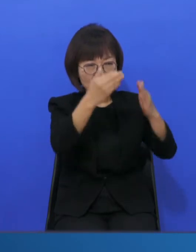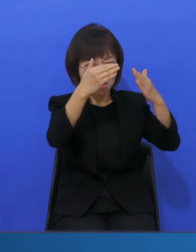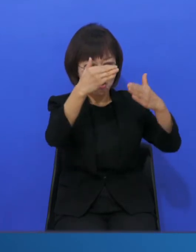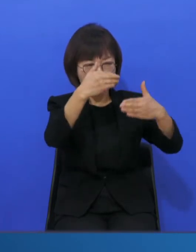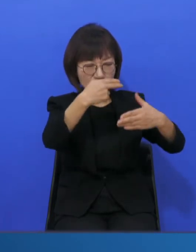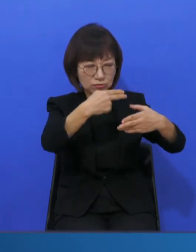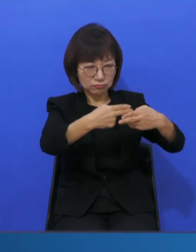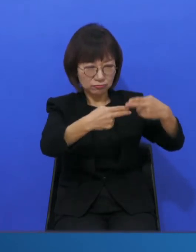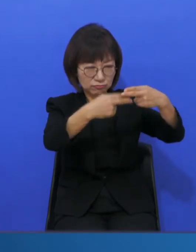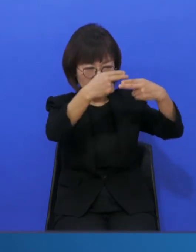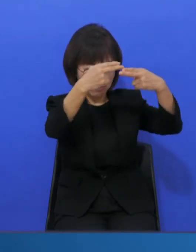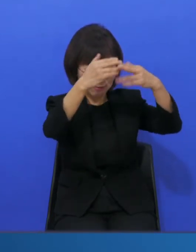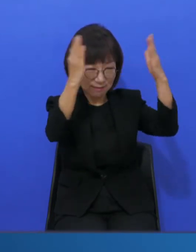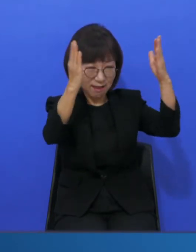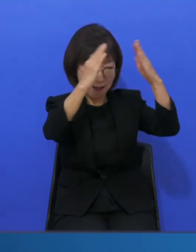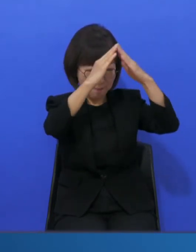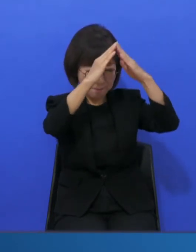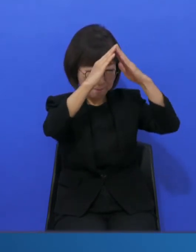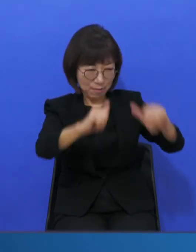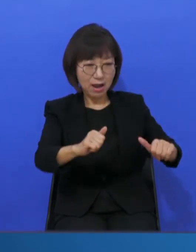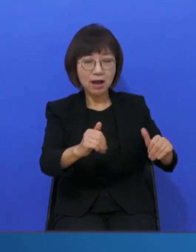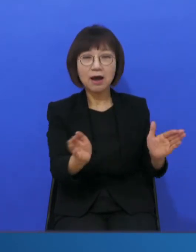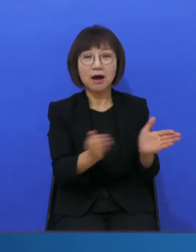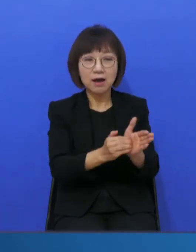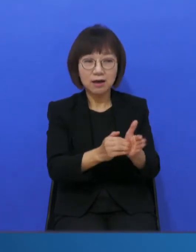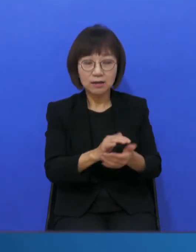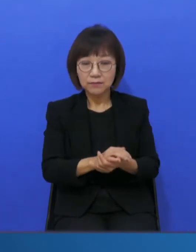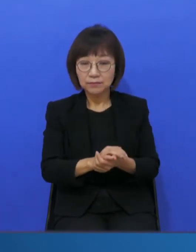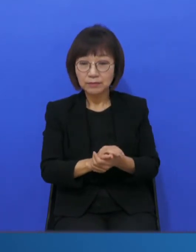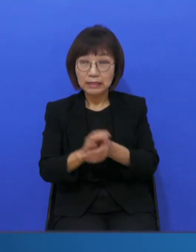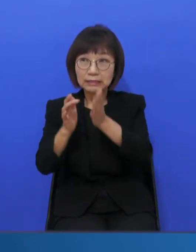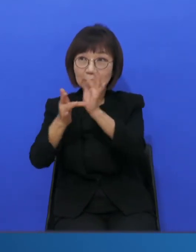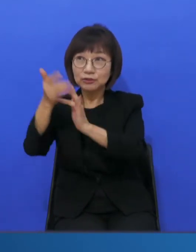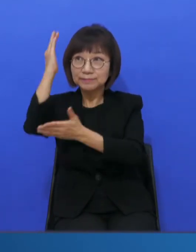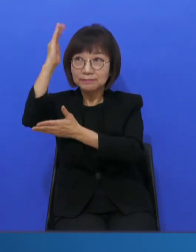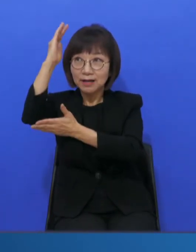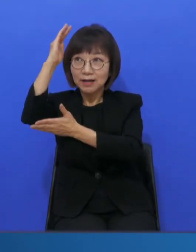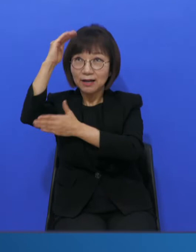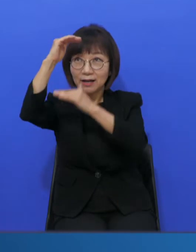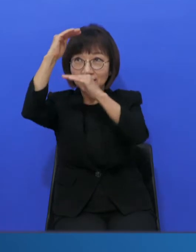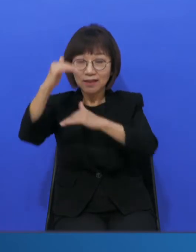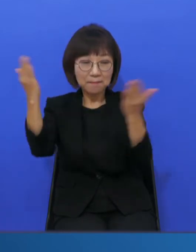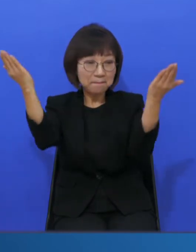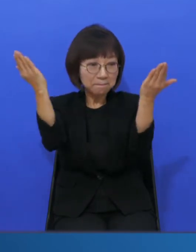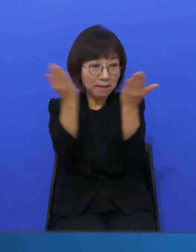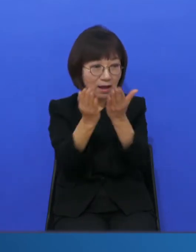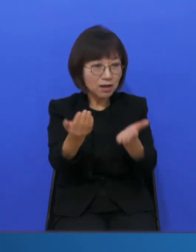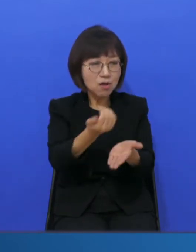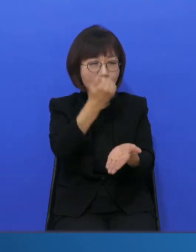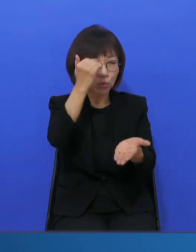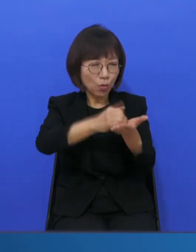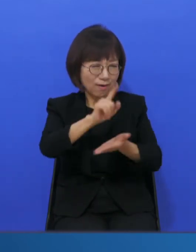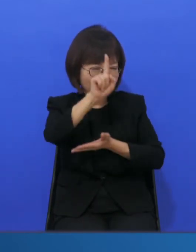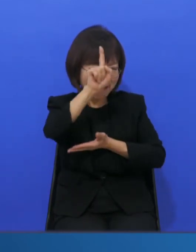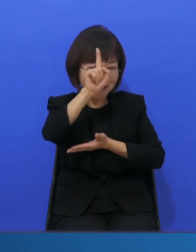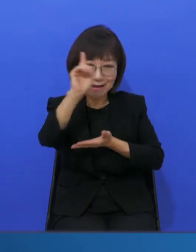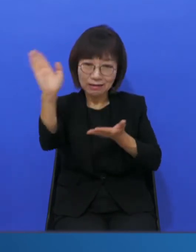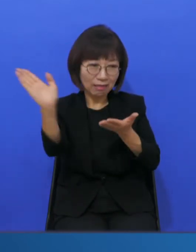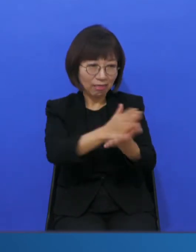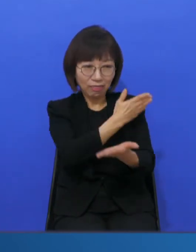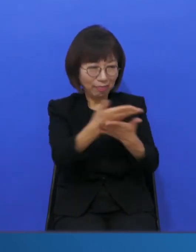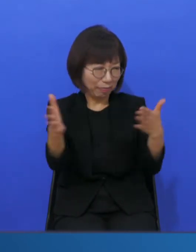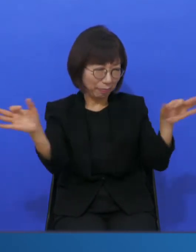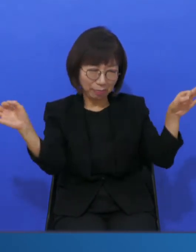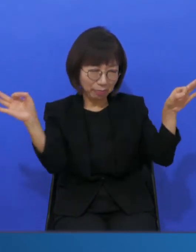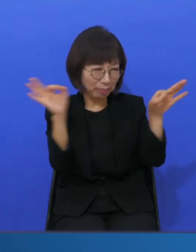and he completely demolishes the temple of 예수님 Jerusalem. 약속한 대로 돌 위에 돌 하나 남지 않을 것이라. And Jesus says, just as it said, a stone will not come upon